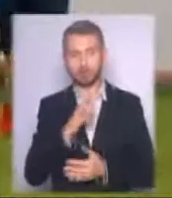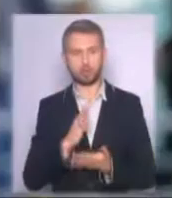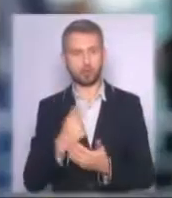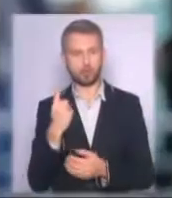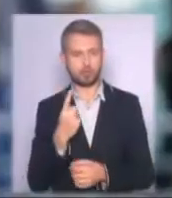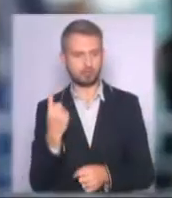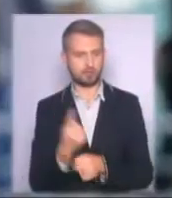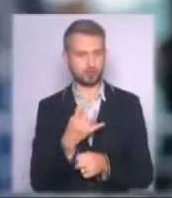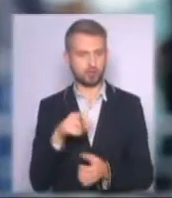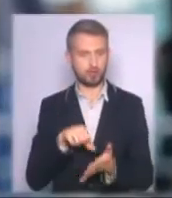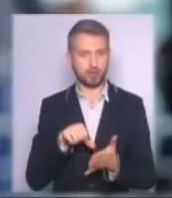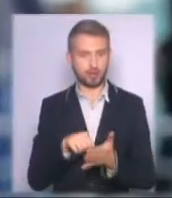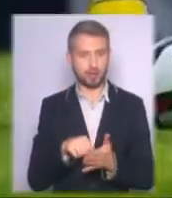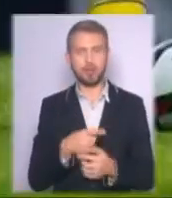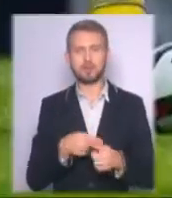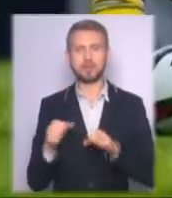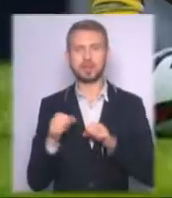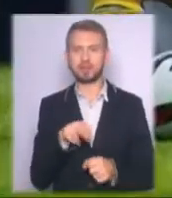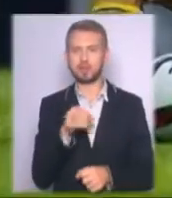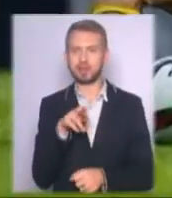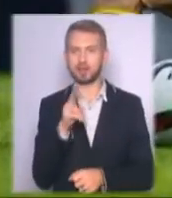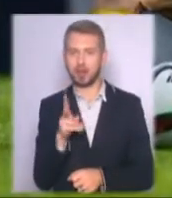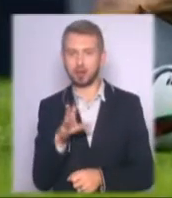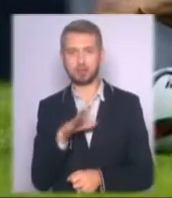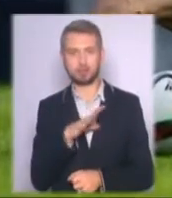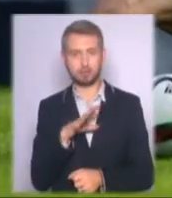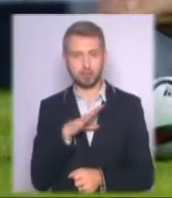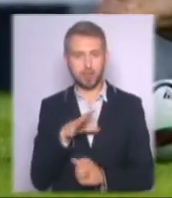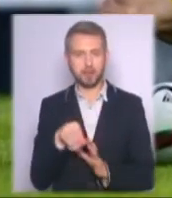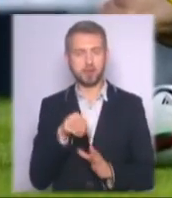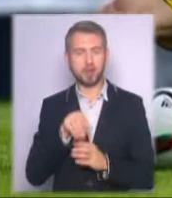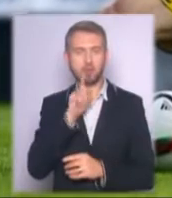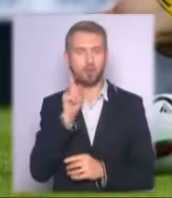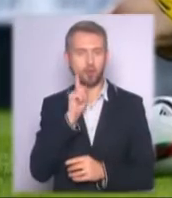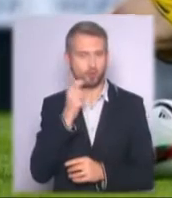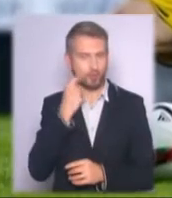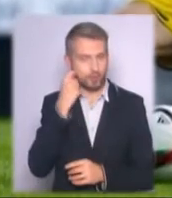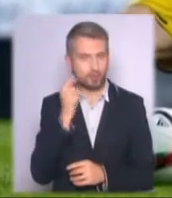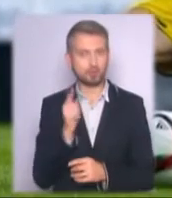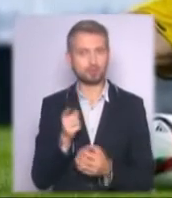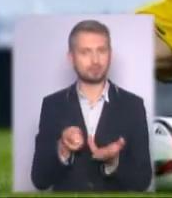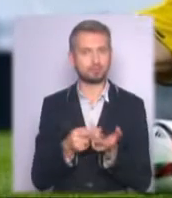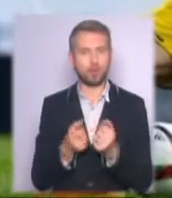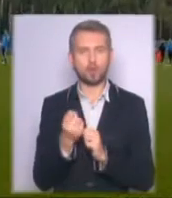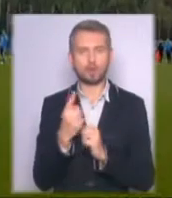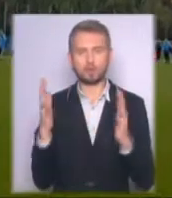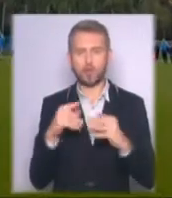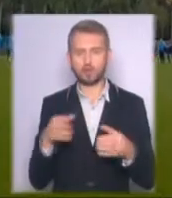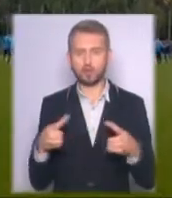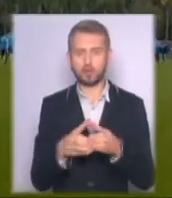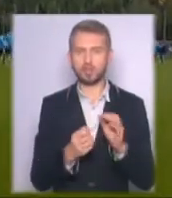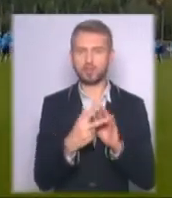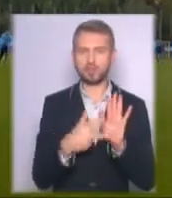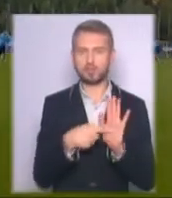– півзахисник Іван Петряк. Раніше був заграний за збірні молодшого віку. На його рахунку 11 матчів за команди від